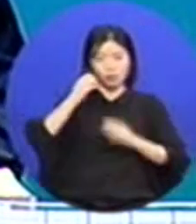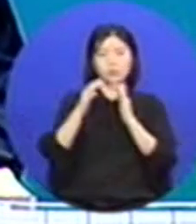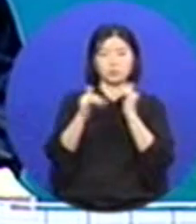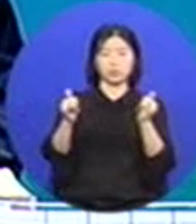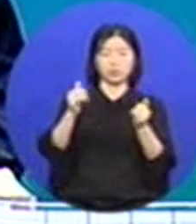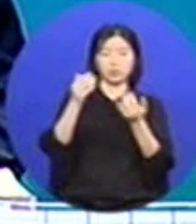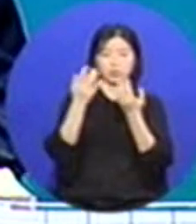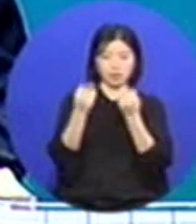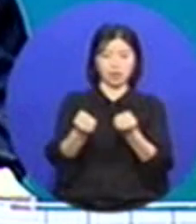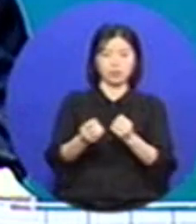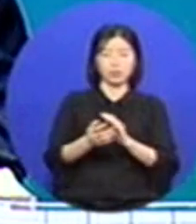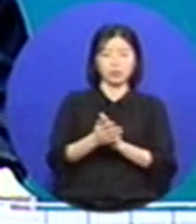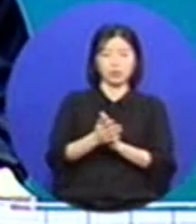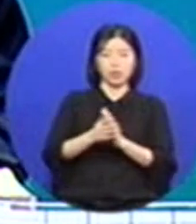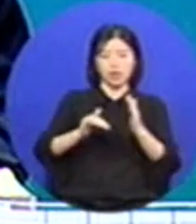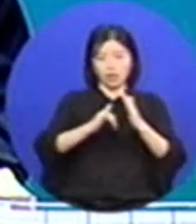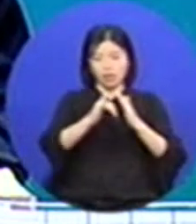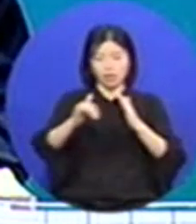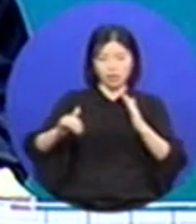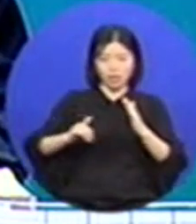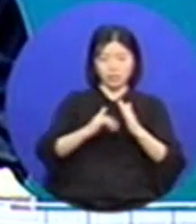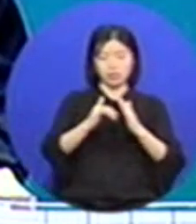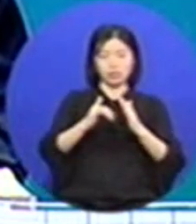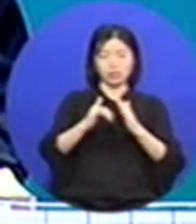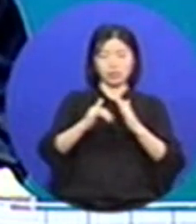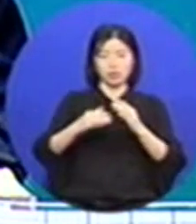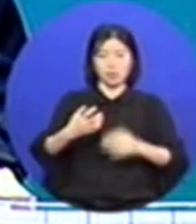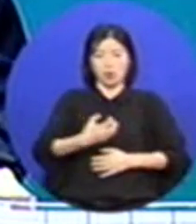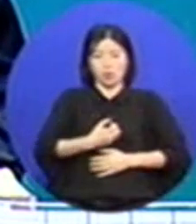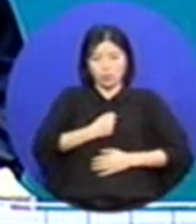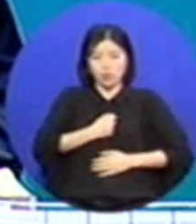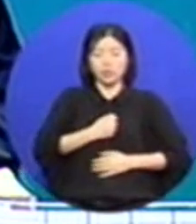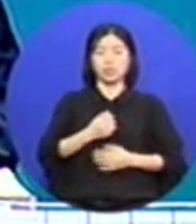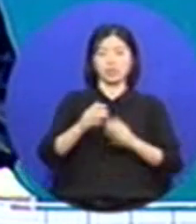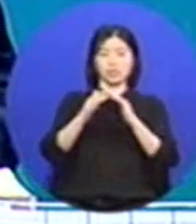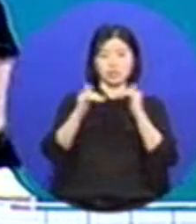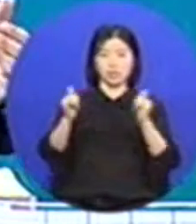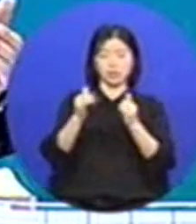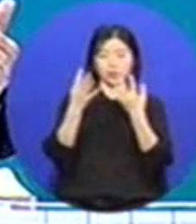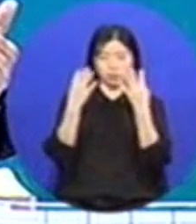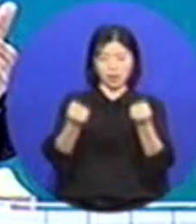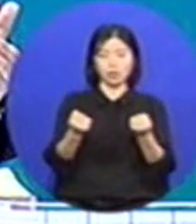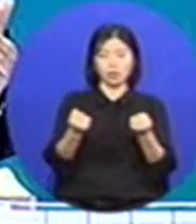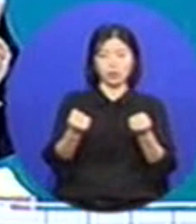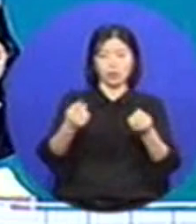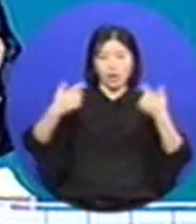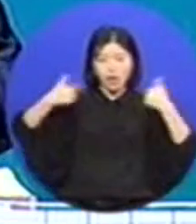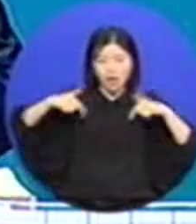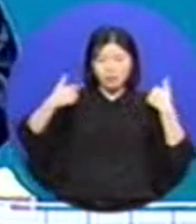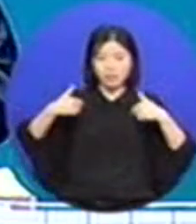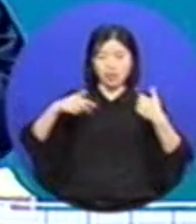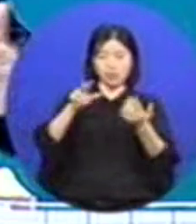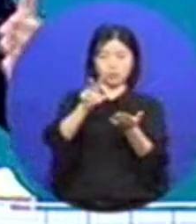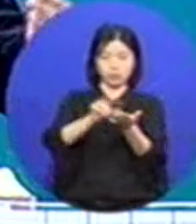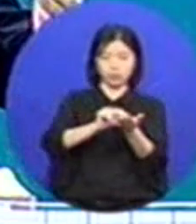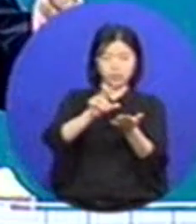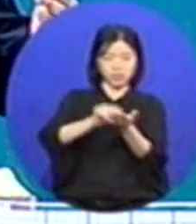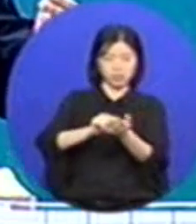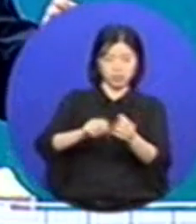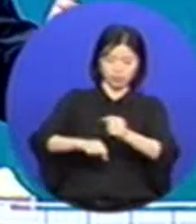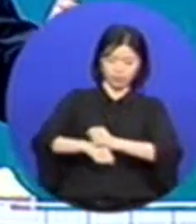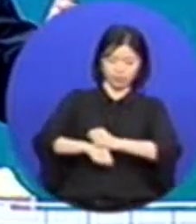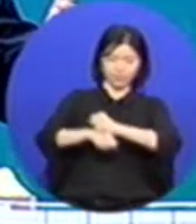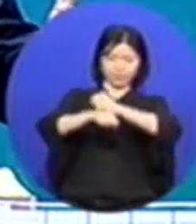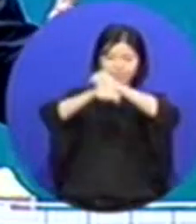가정이 위 긴 교우 들도 많고 항상 문제들이 쫙 쌓여